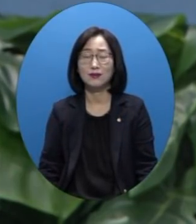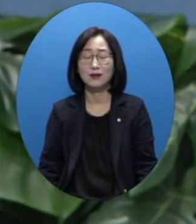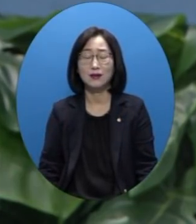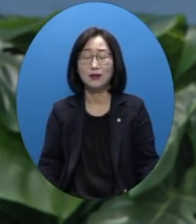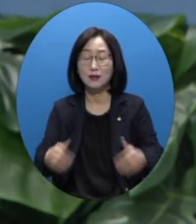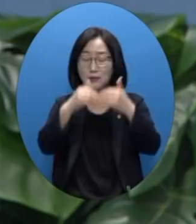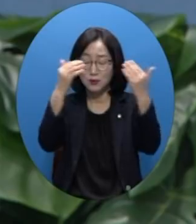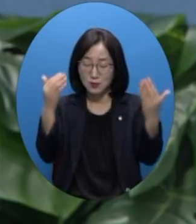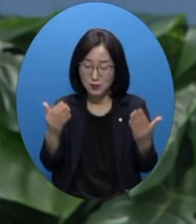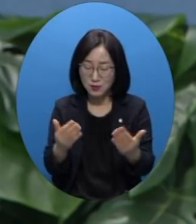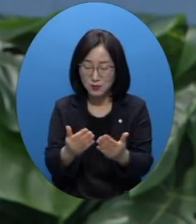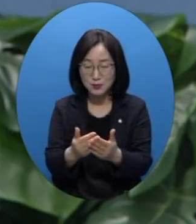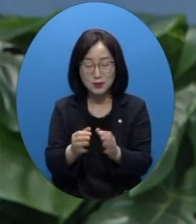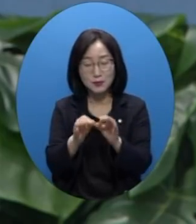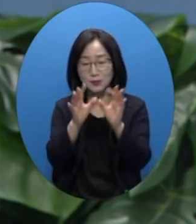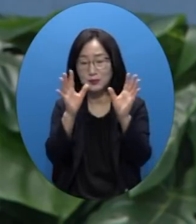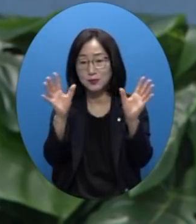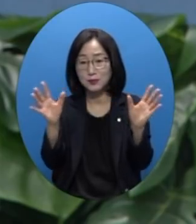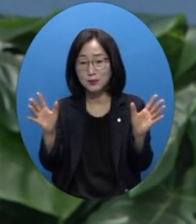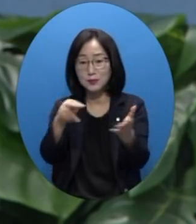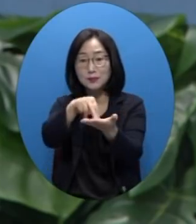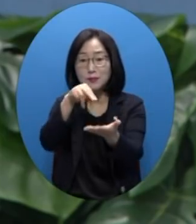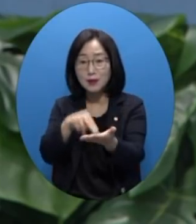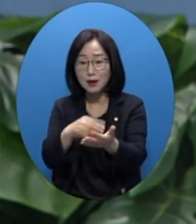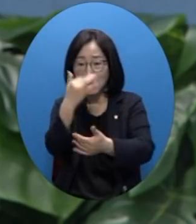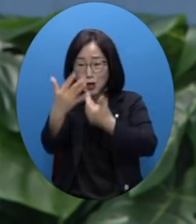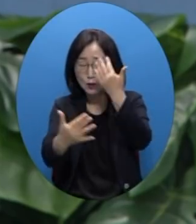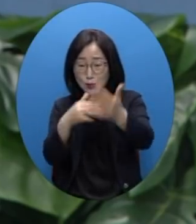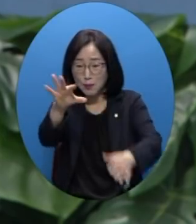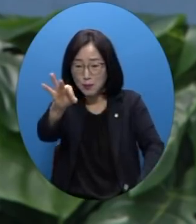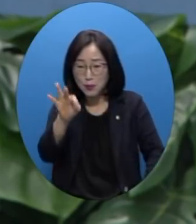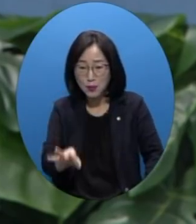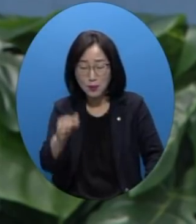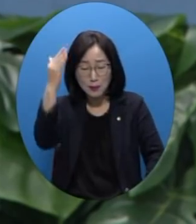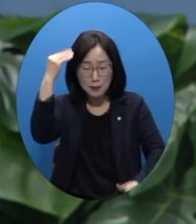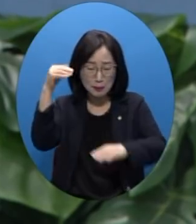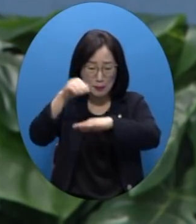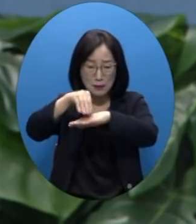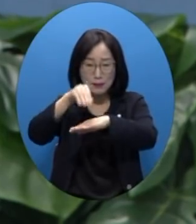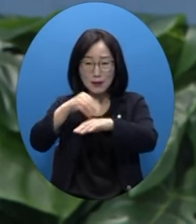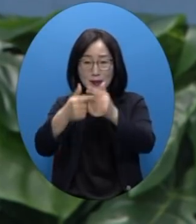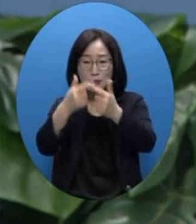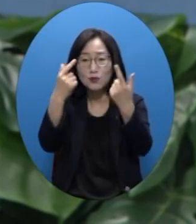모든 것 다 잃어버린 상태에서 불에서 꺼낸 그슬린 나무같이 되어서